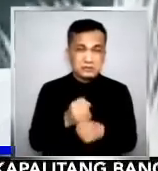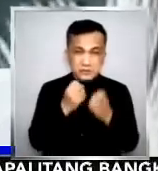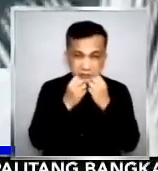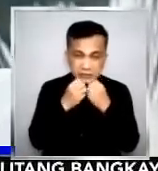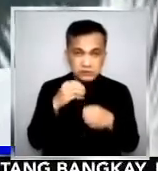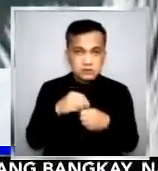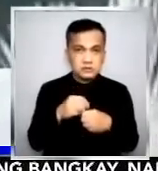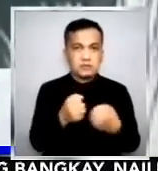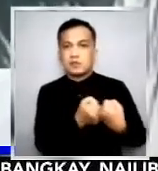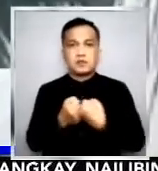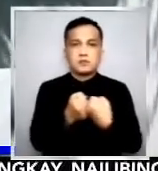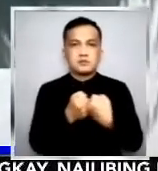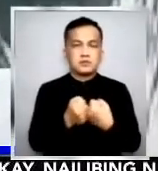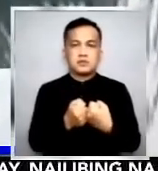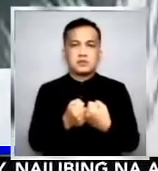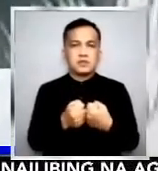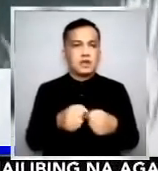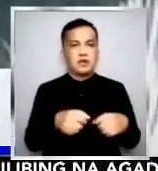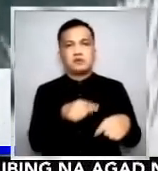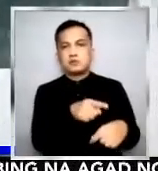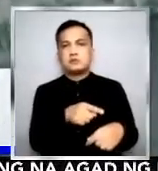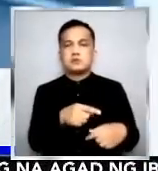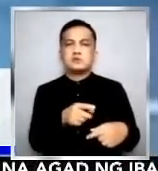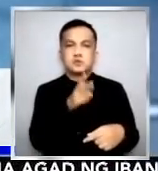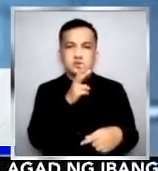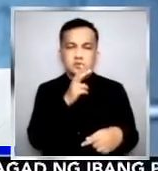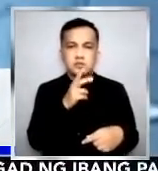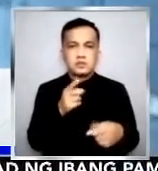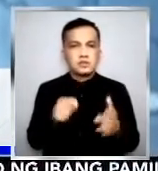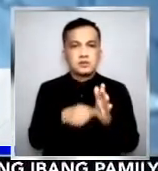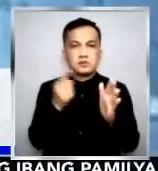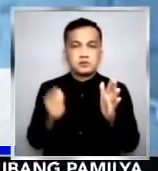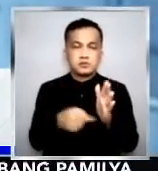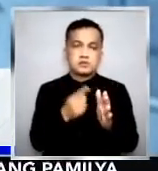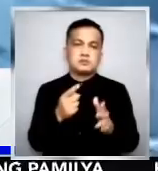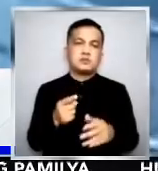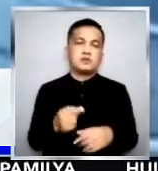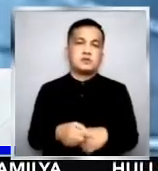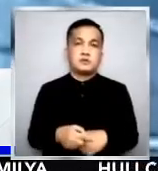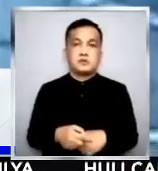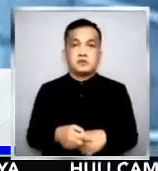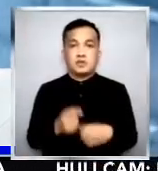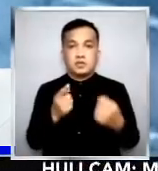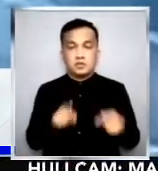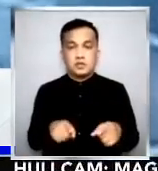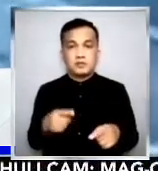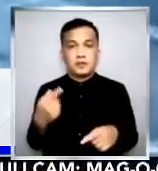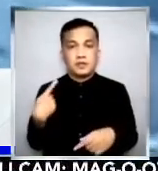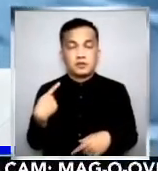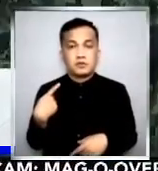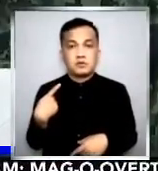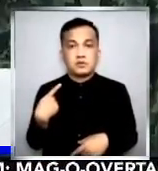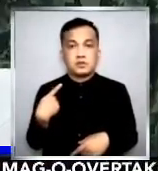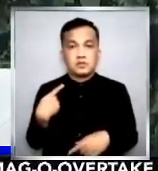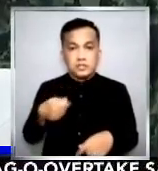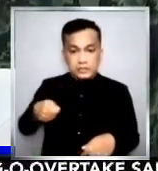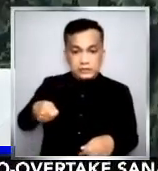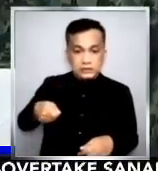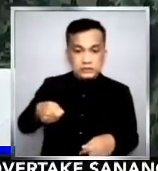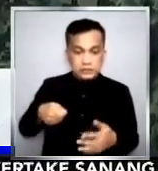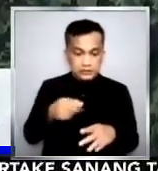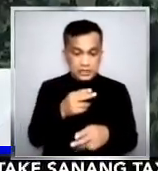at nakikipagagawan doon sa mga suspect. May mga instances sir na kwan, na meron silang sinaksak sa kamay. Meron